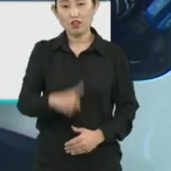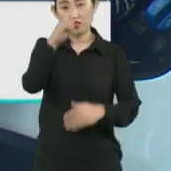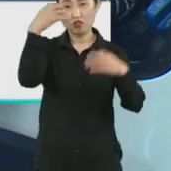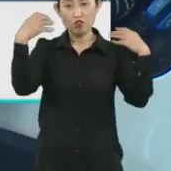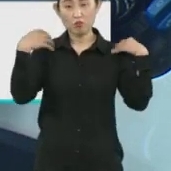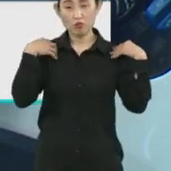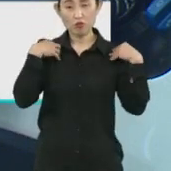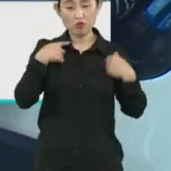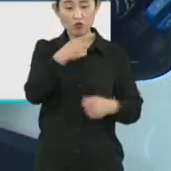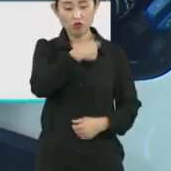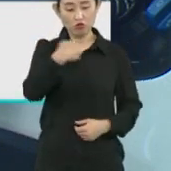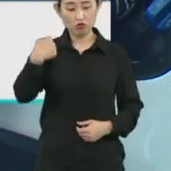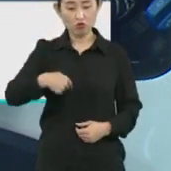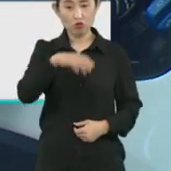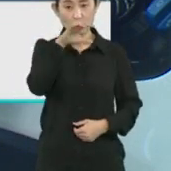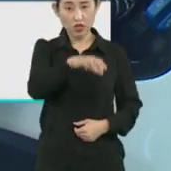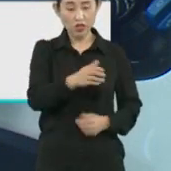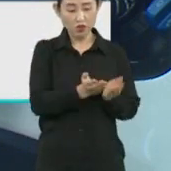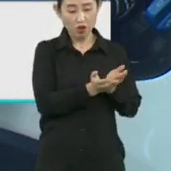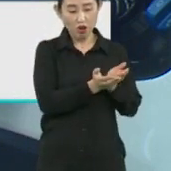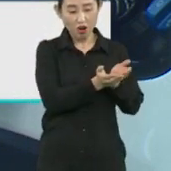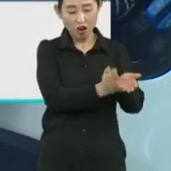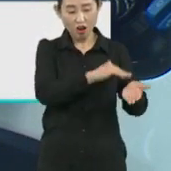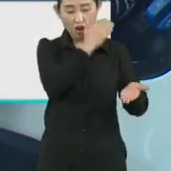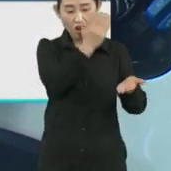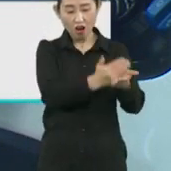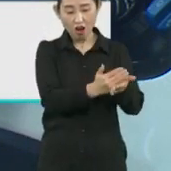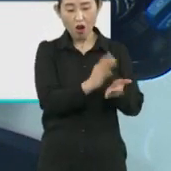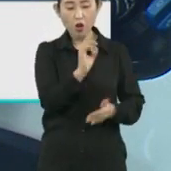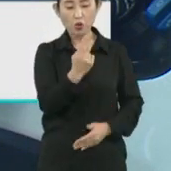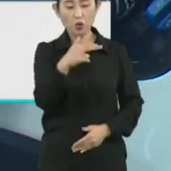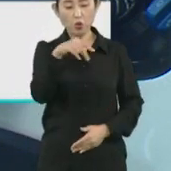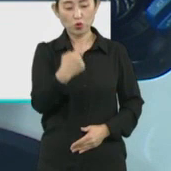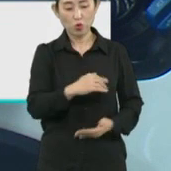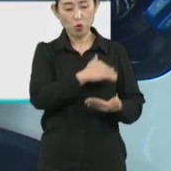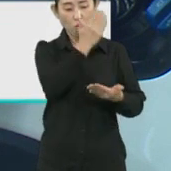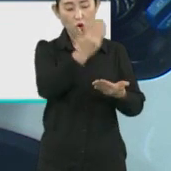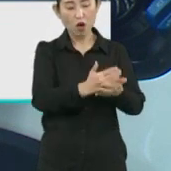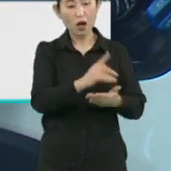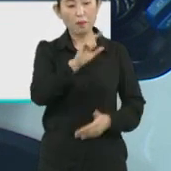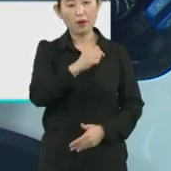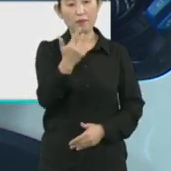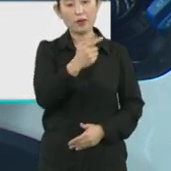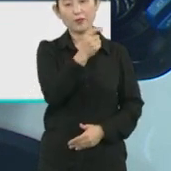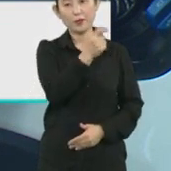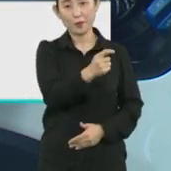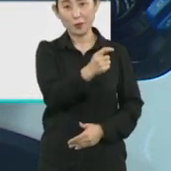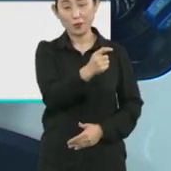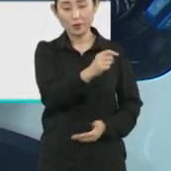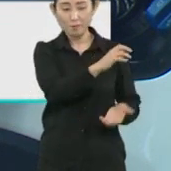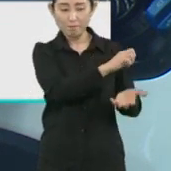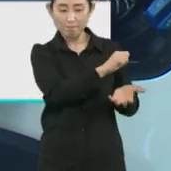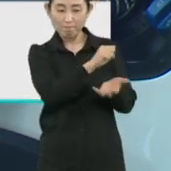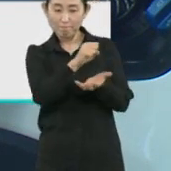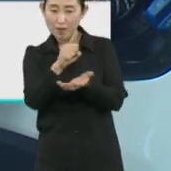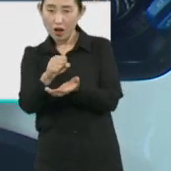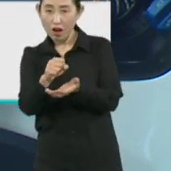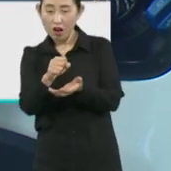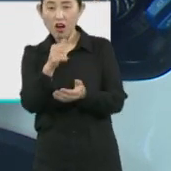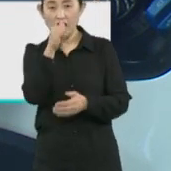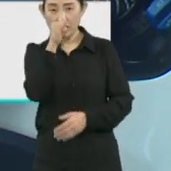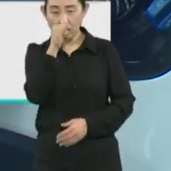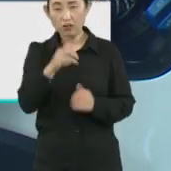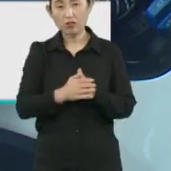정부가 중국에서 요소 18,000톤을 들여오기로 하면서 일단 연말까지는 급한 불은 껐다는 분석이 나오고